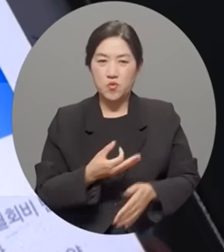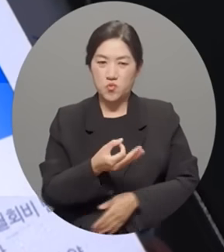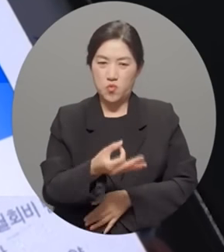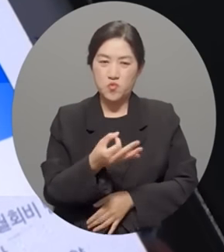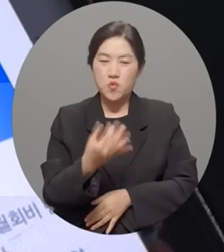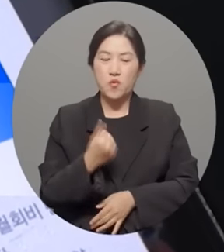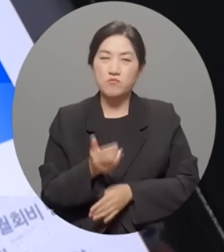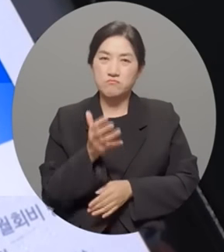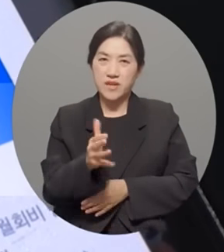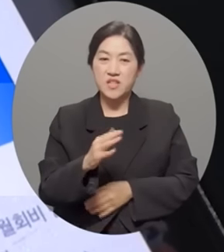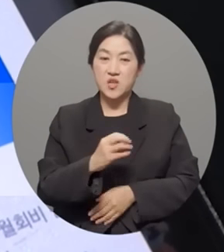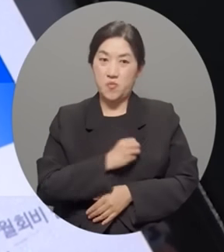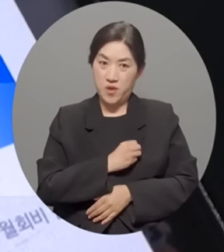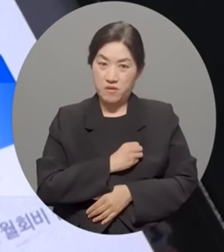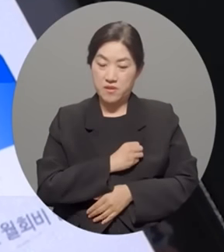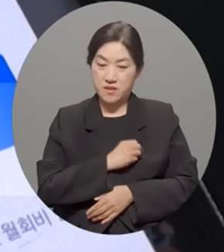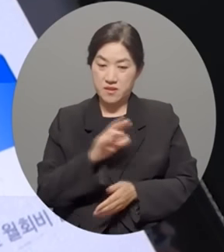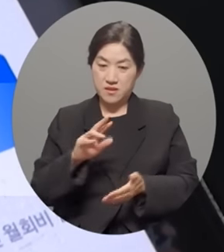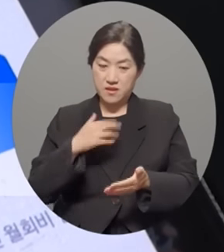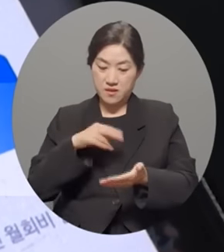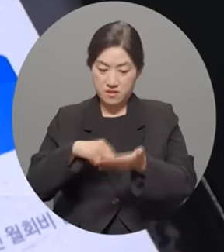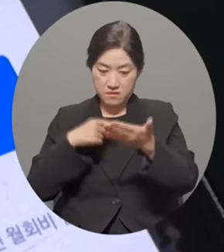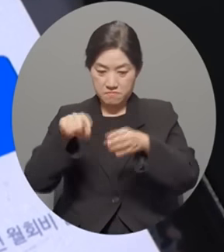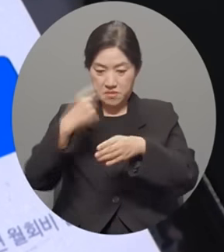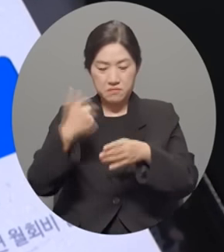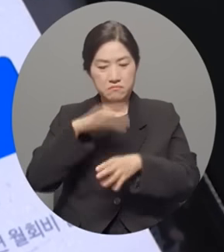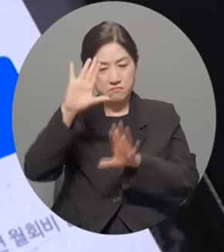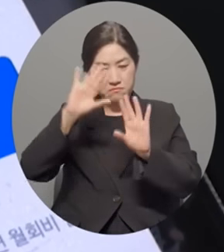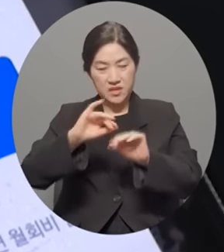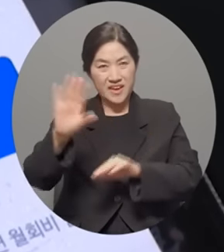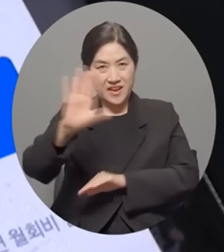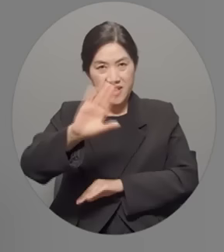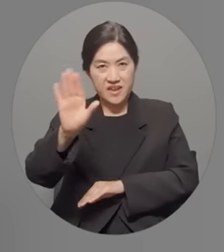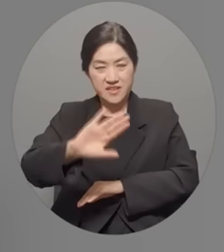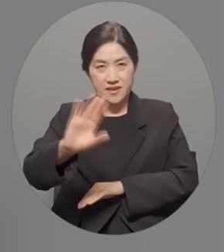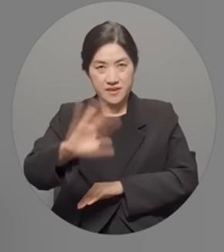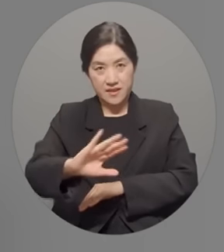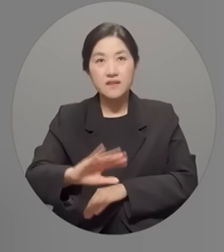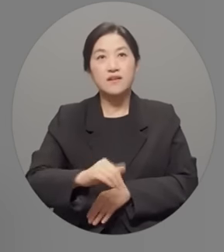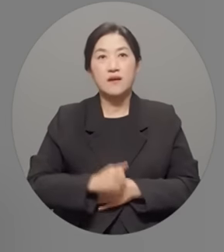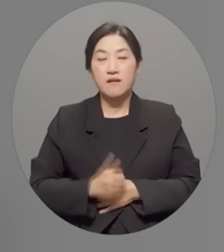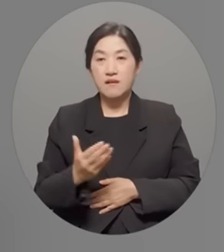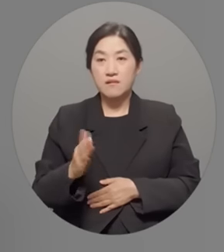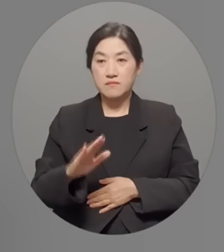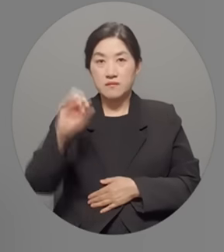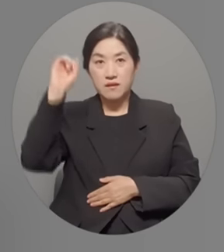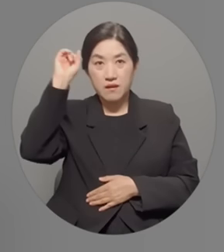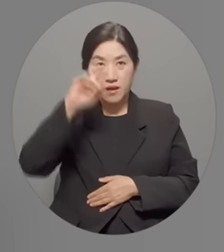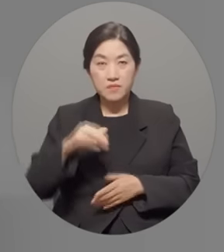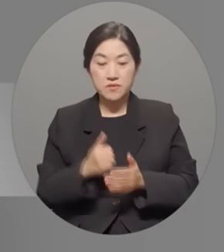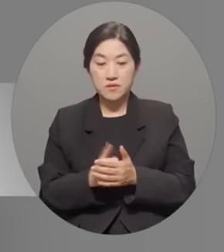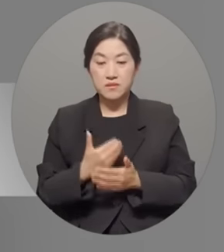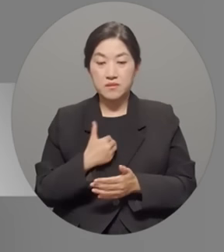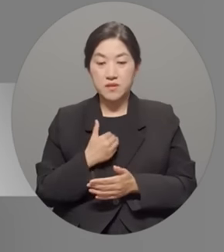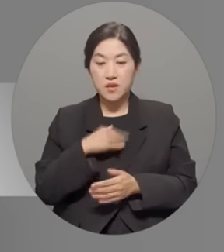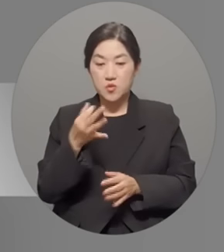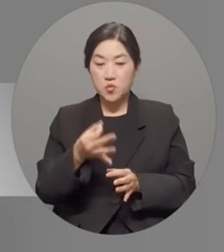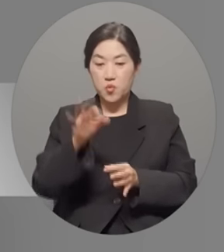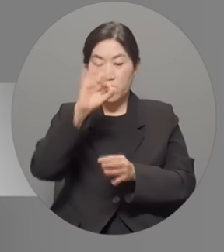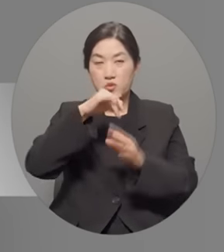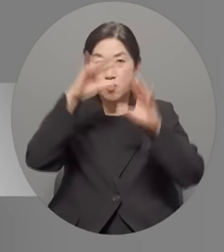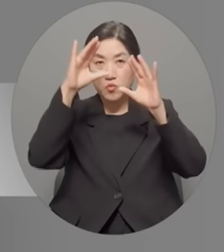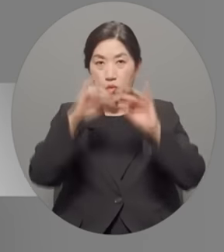고객은 쿠팡 안내 메일에 모두 미동의로 답해 왔습니다 그런데 갑자기 자신이 요금 인상에